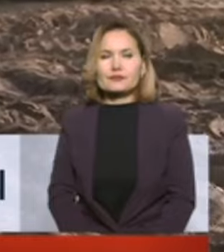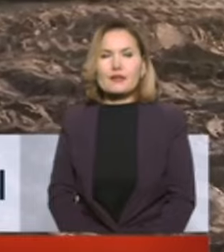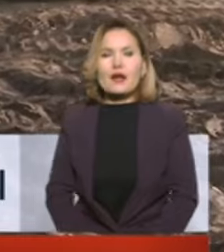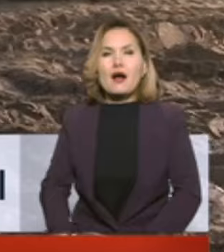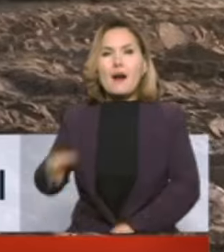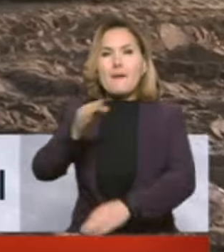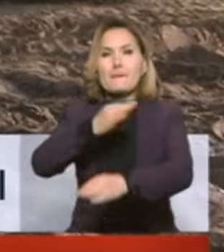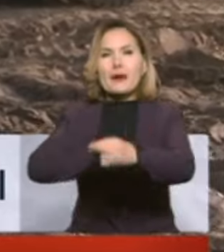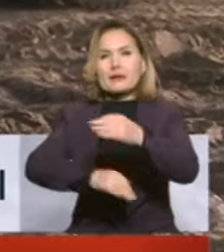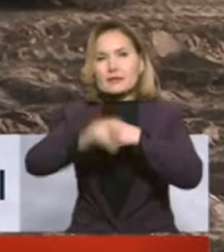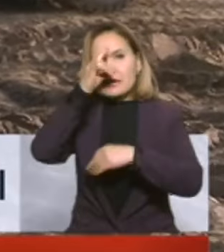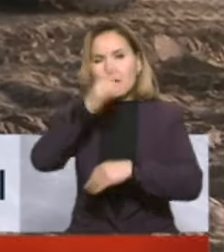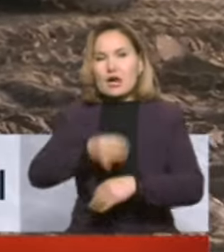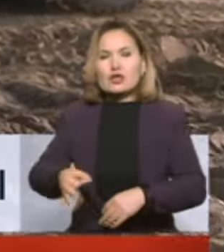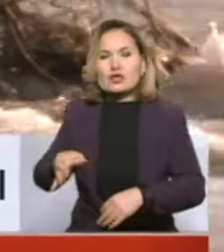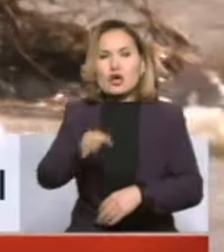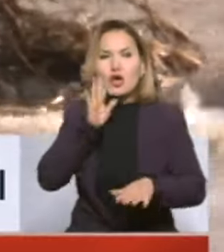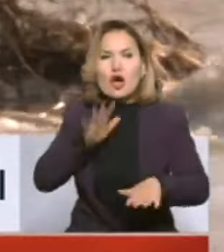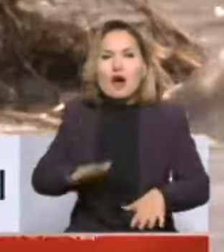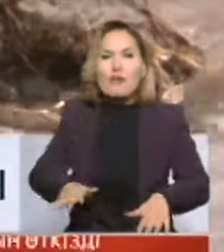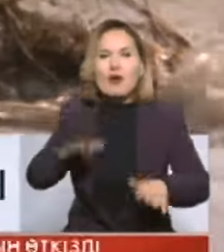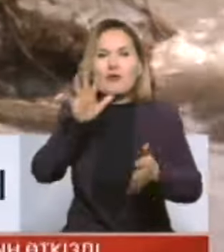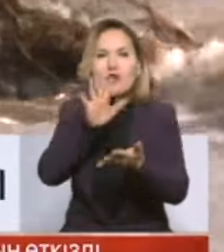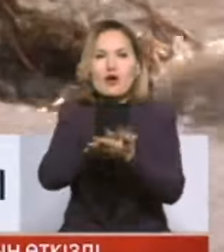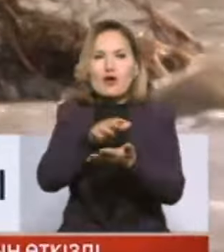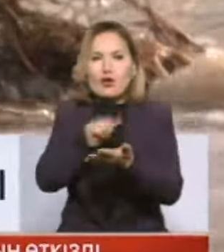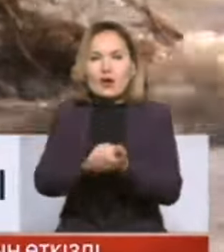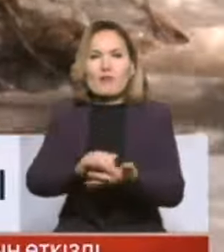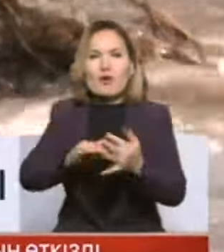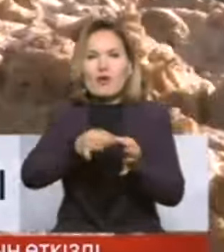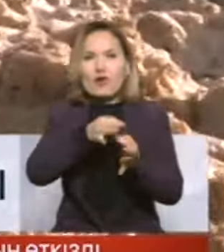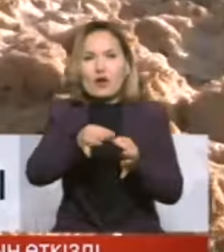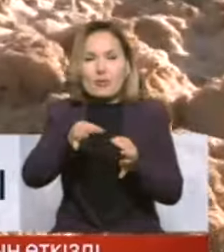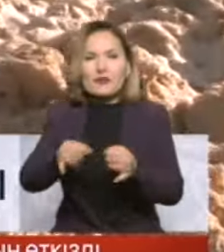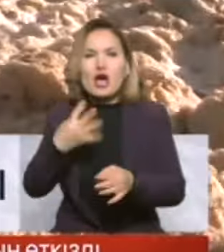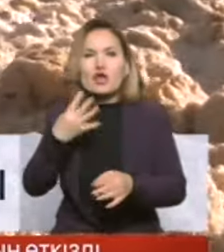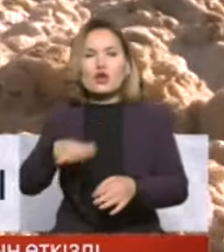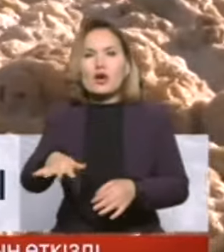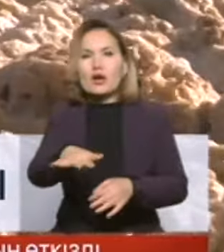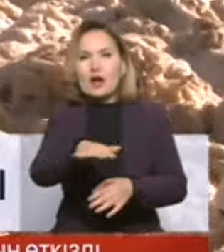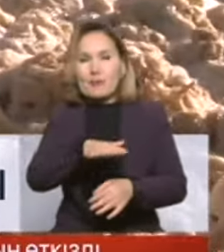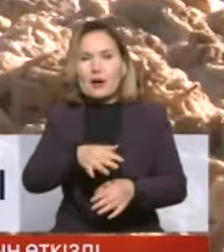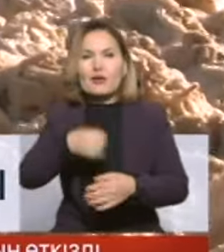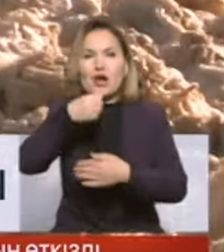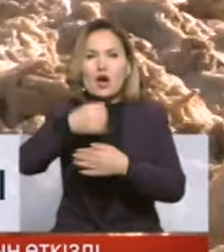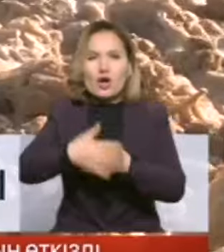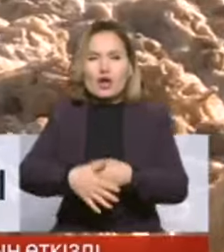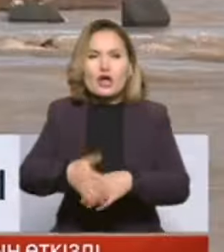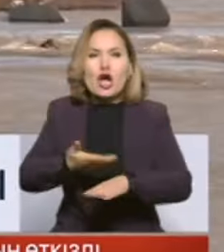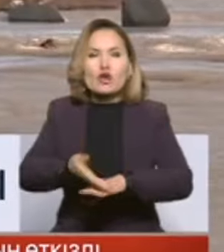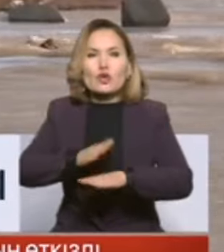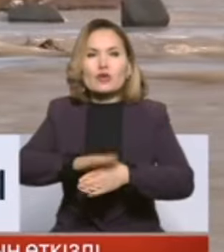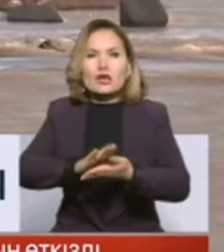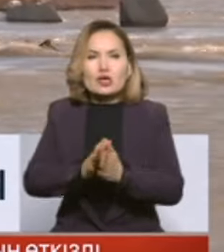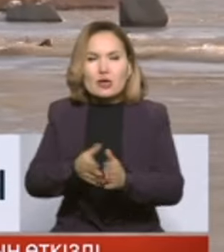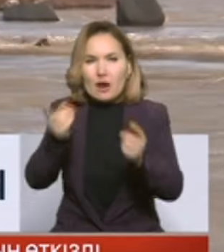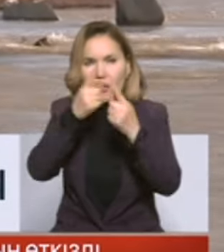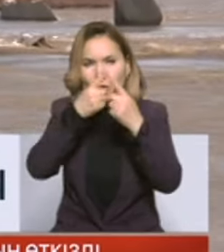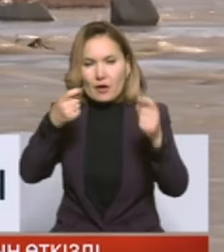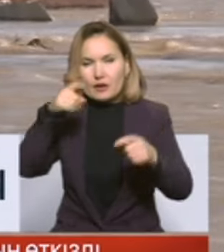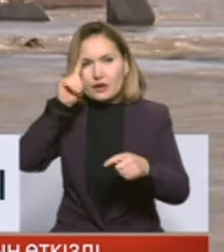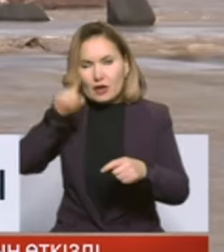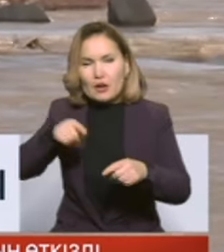Батыс Қазақстан облысы тасқыннан ең көп зардап шеккен өңірлердің бірі. Төрт аудан мен аймақ орталығында төтенше жағдай жарияланғаны